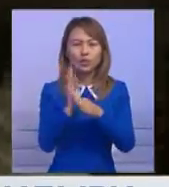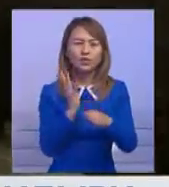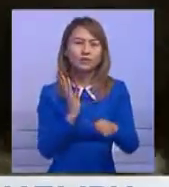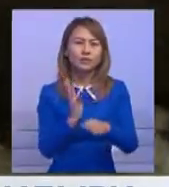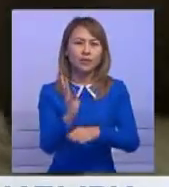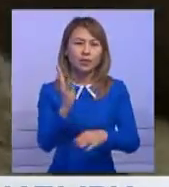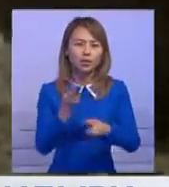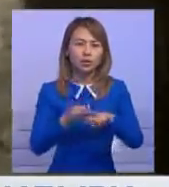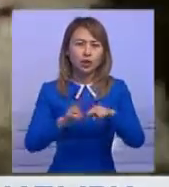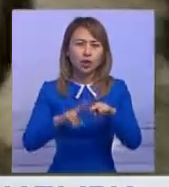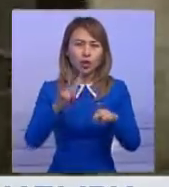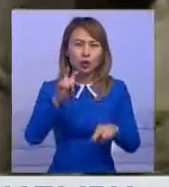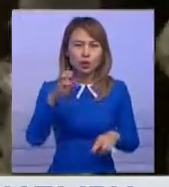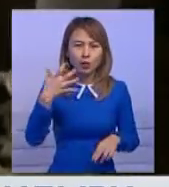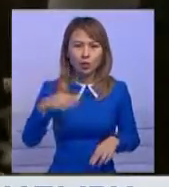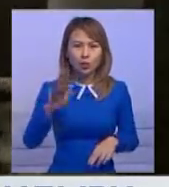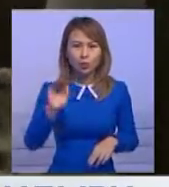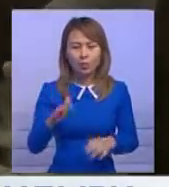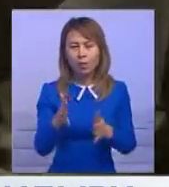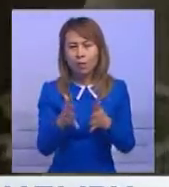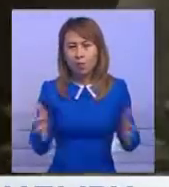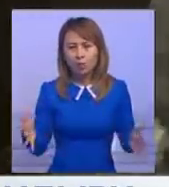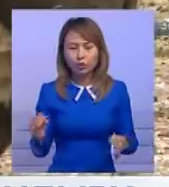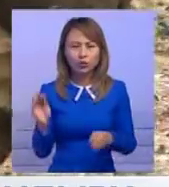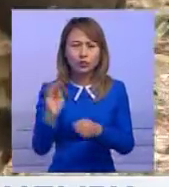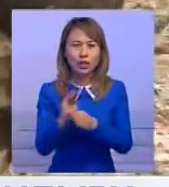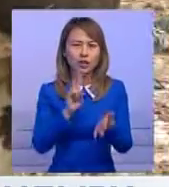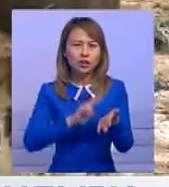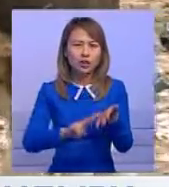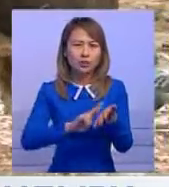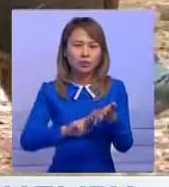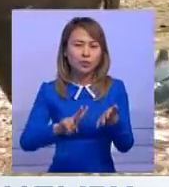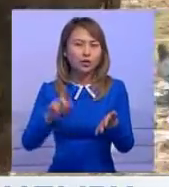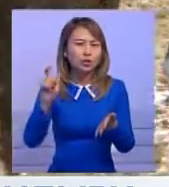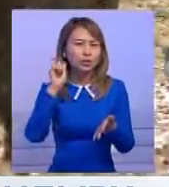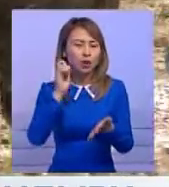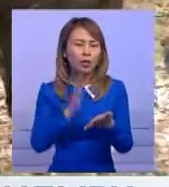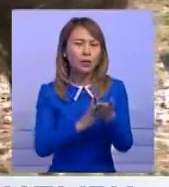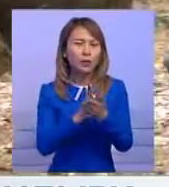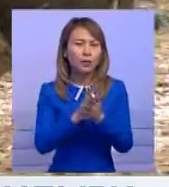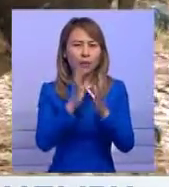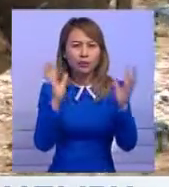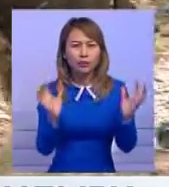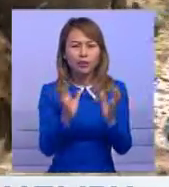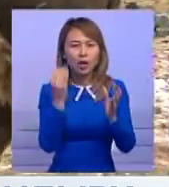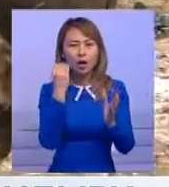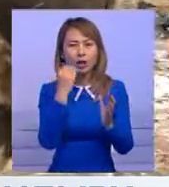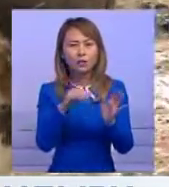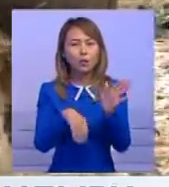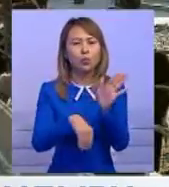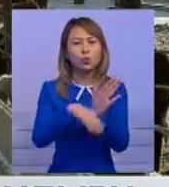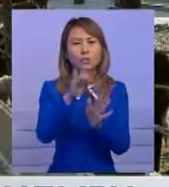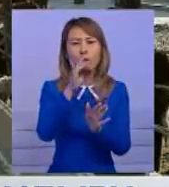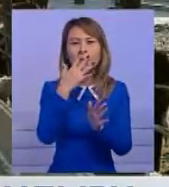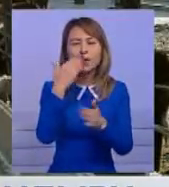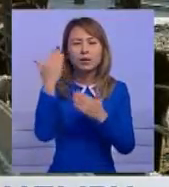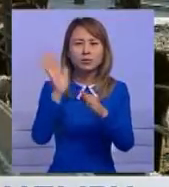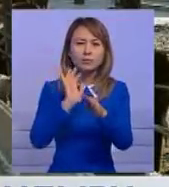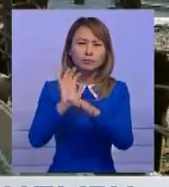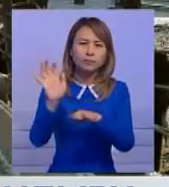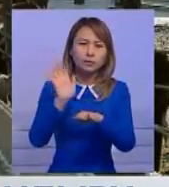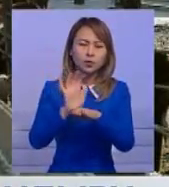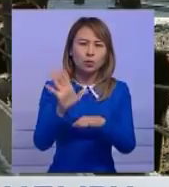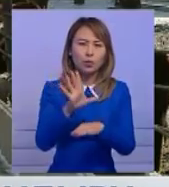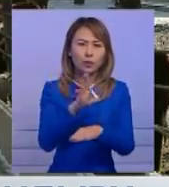өсіп 250 мыңнан асқан. Ендігі мақсат 70 жылдық тарихы бар асыл тұқымды ірі қараның сапасын арттырып, шетелге экспорттық